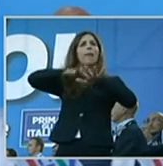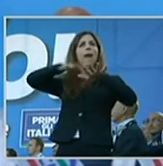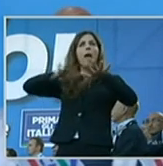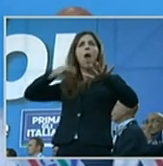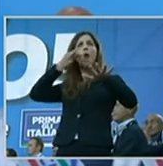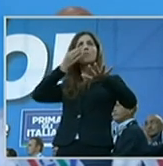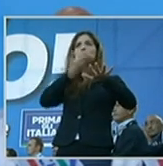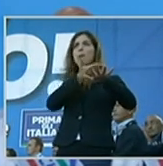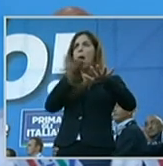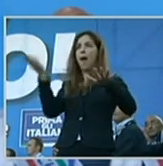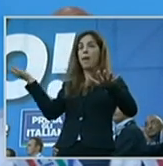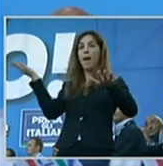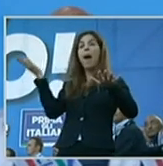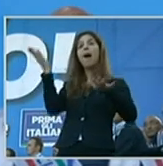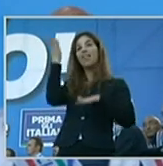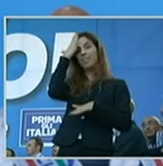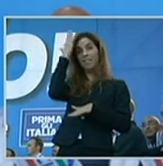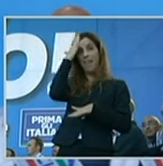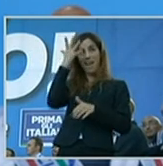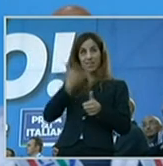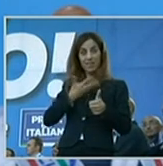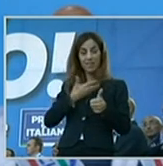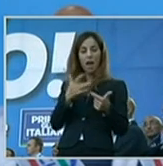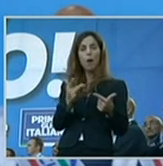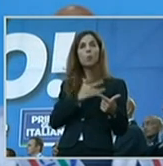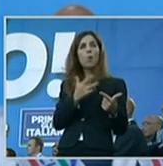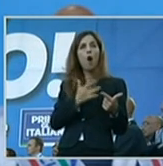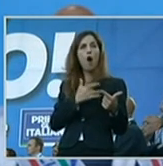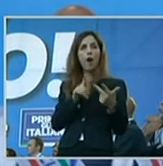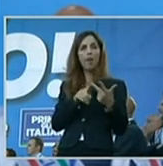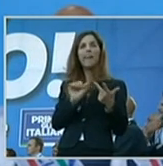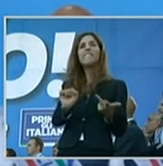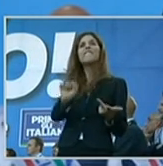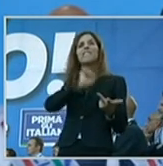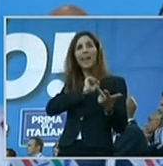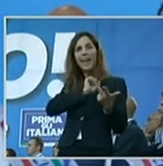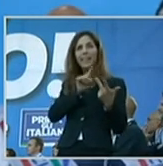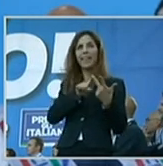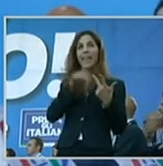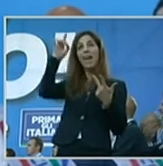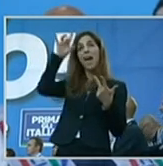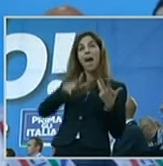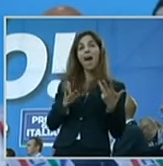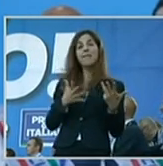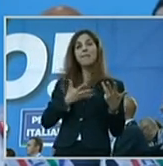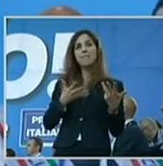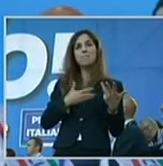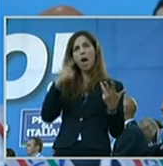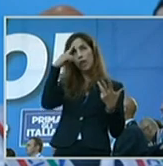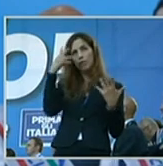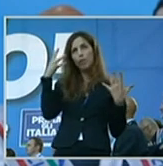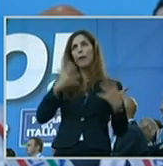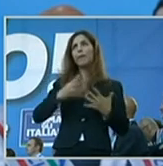dotata di testa, di cuore, di fede, di anima, di